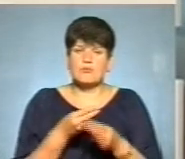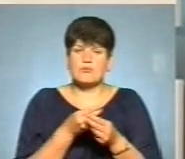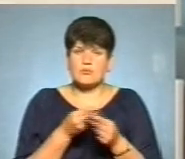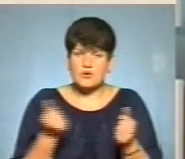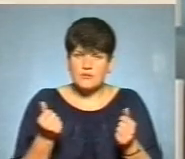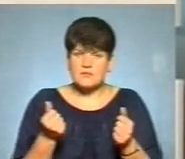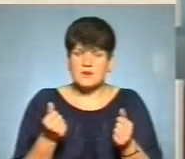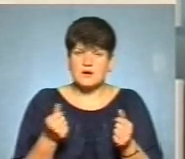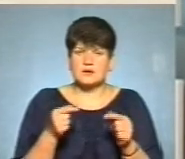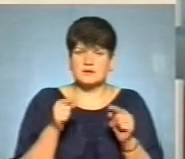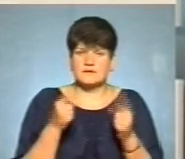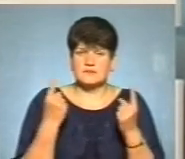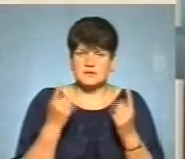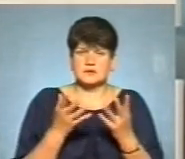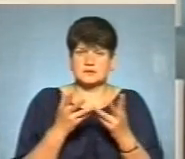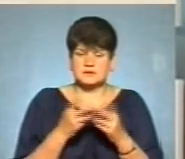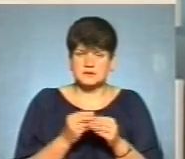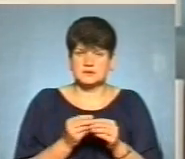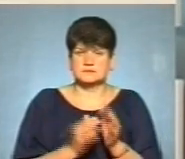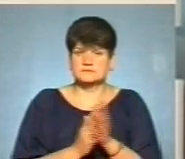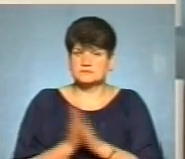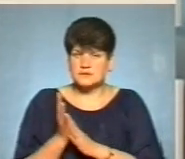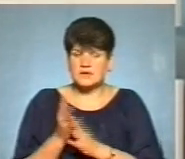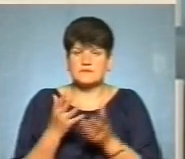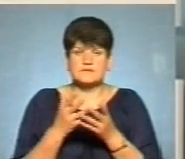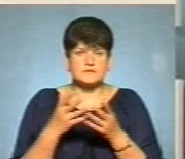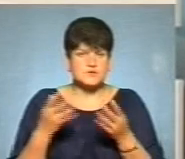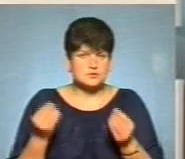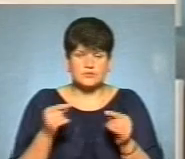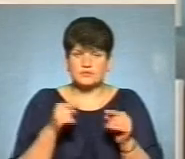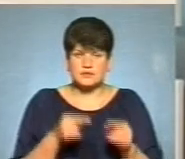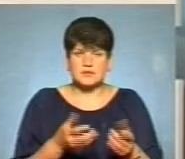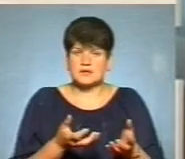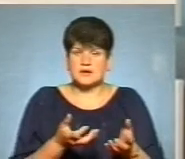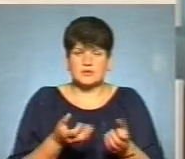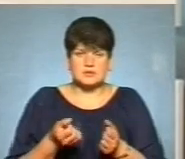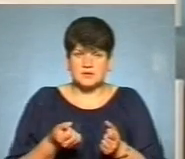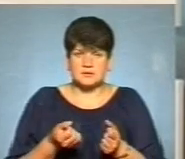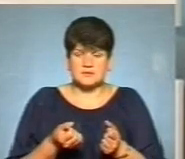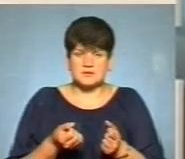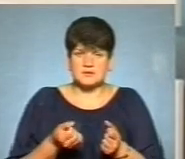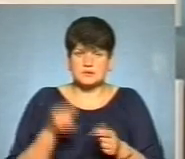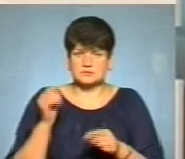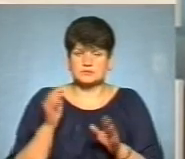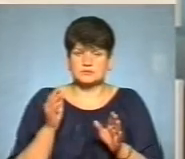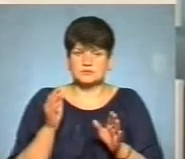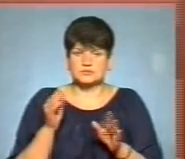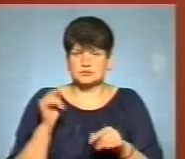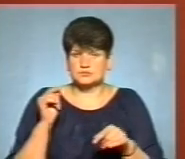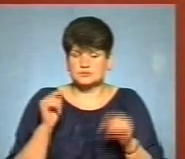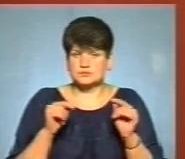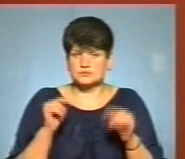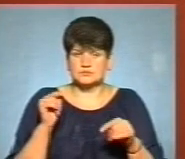тому числі, озимих культур, які фактично весною не отримали підтримки зі сторони погодних умов, тобто